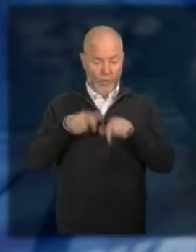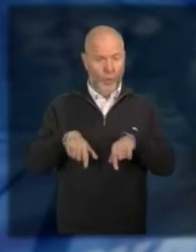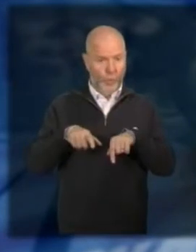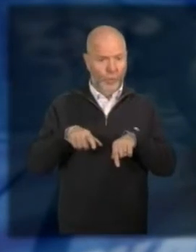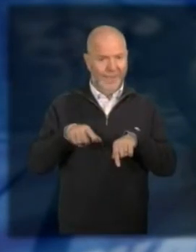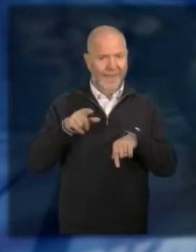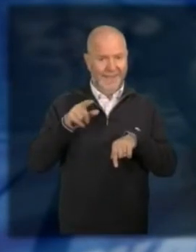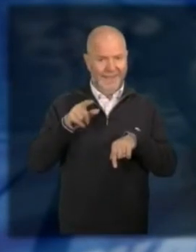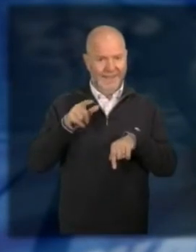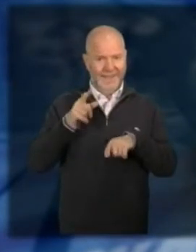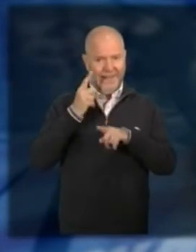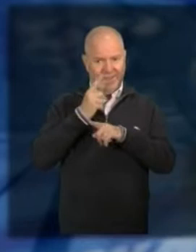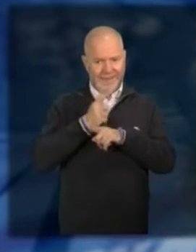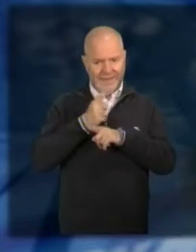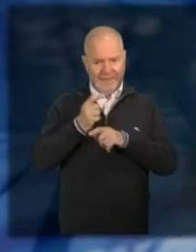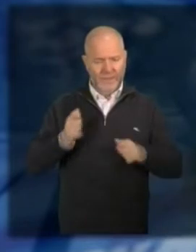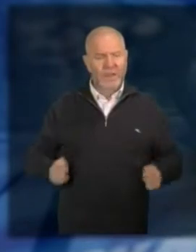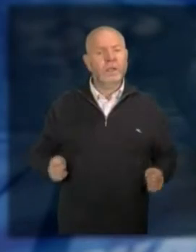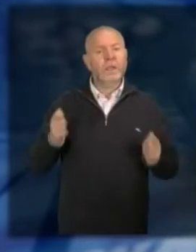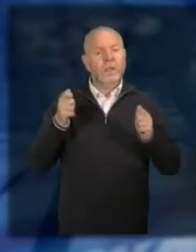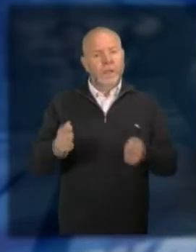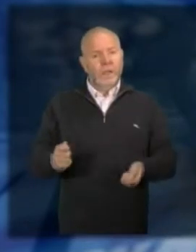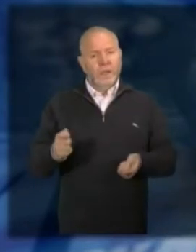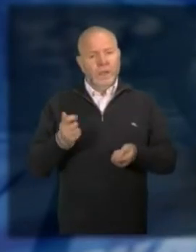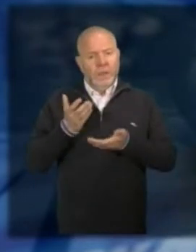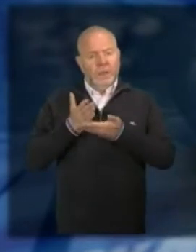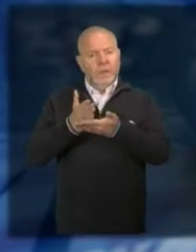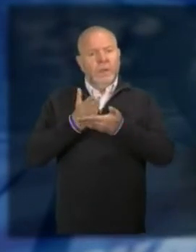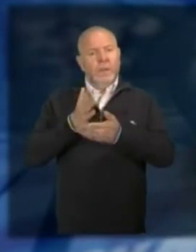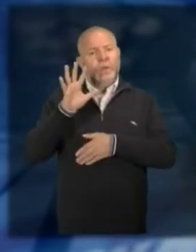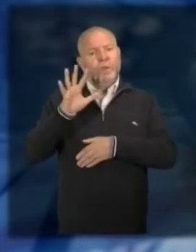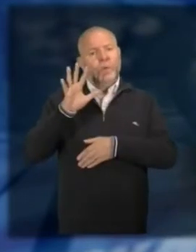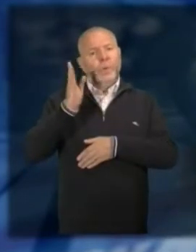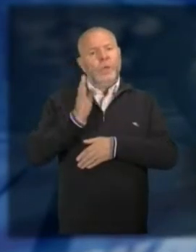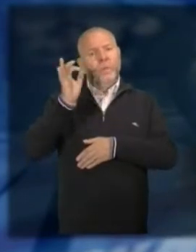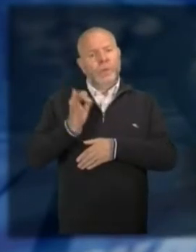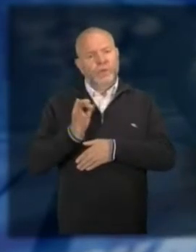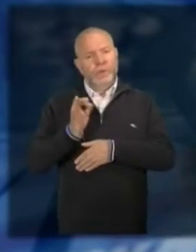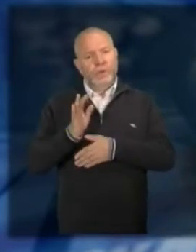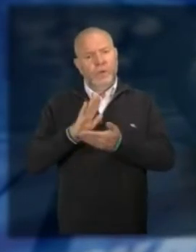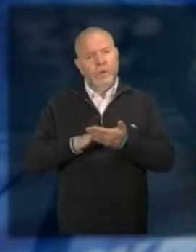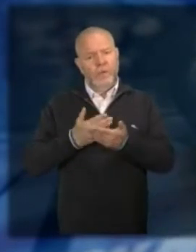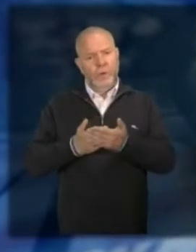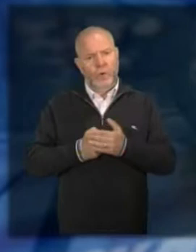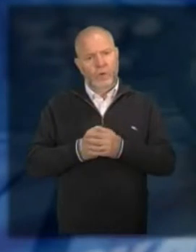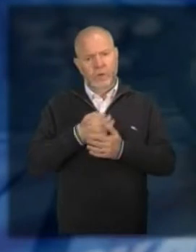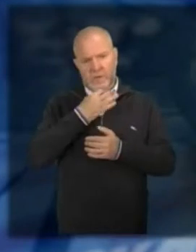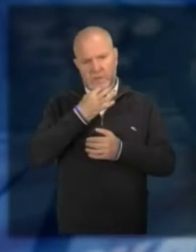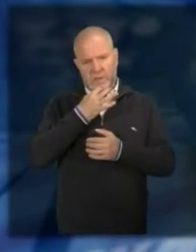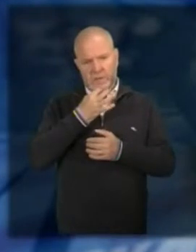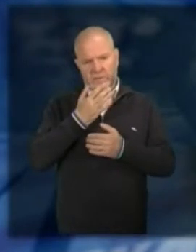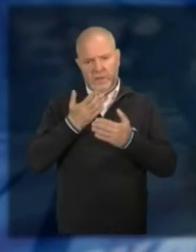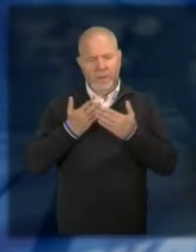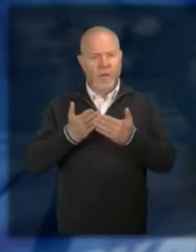aggiunge il sindaco, devono sborsare una quota di cofinanziamento del 5% del valore del progetto, cioè sostenere